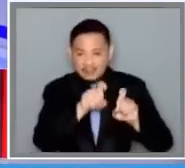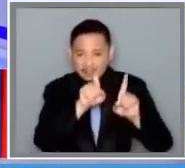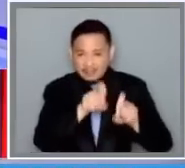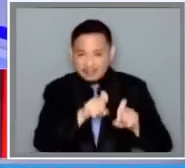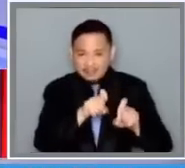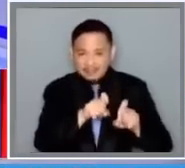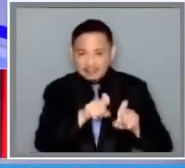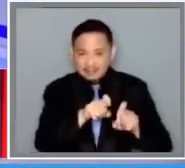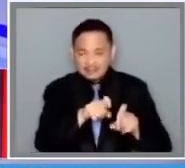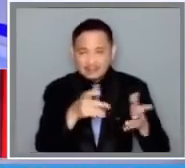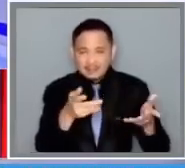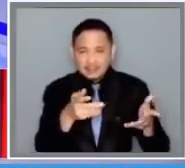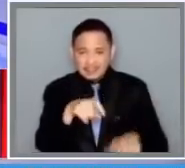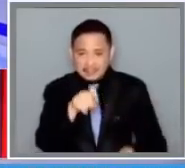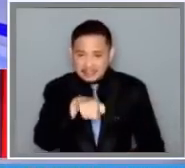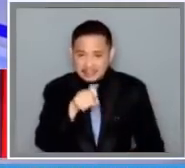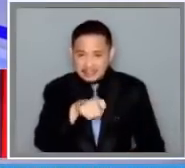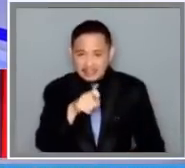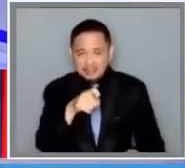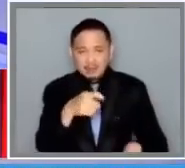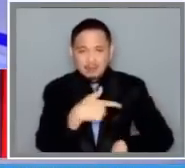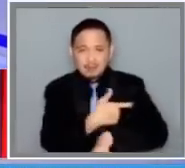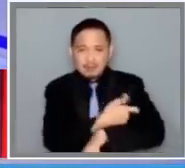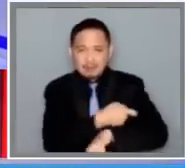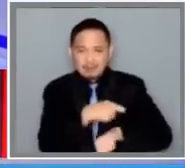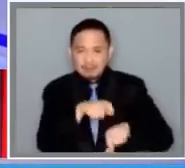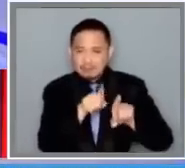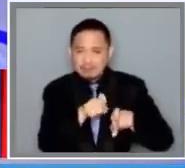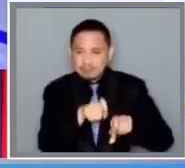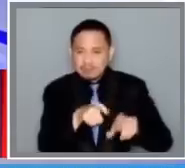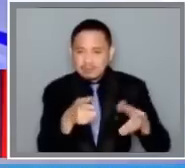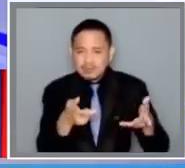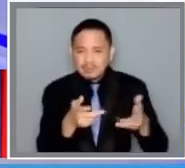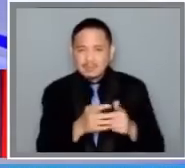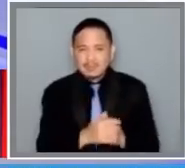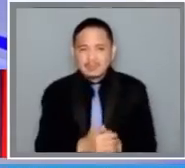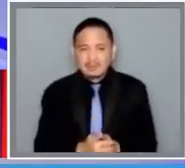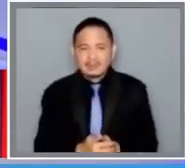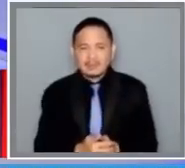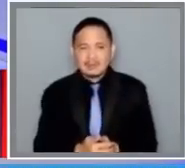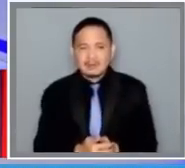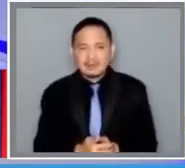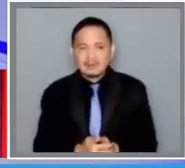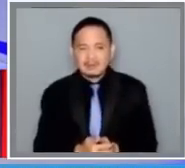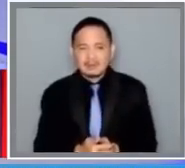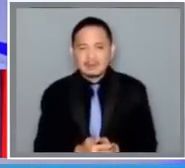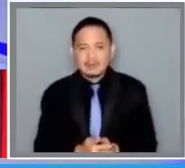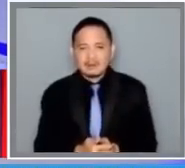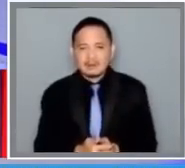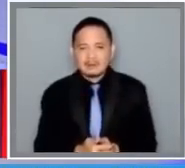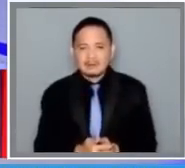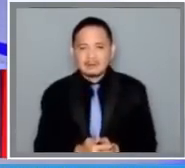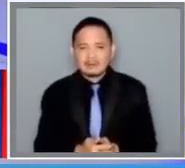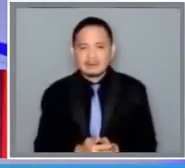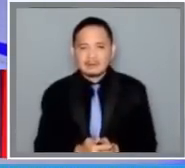kung para mag-COVID test pa tayo at i-treat as COVID all the time?